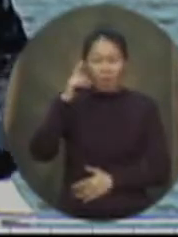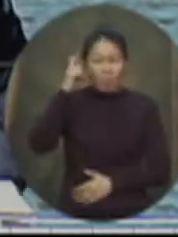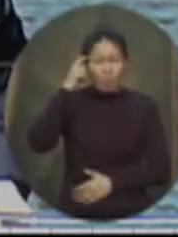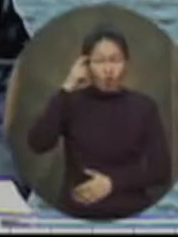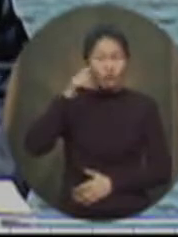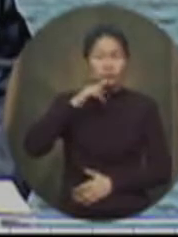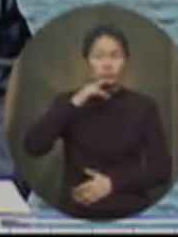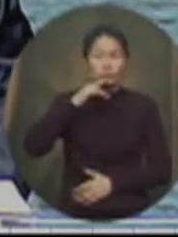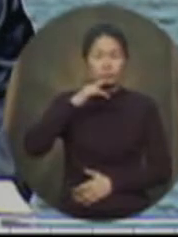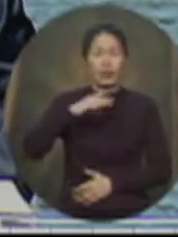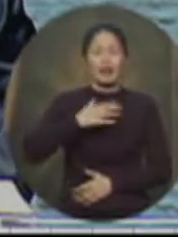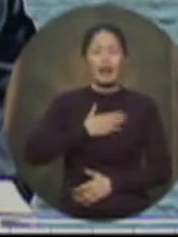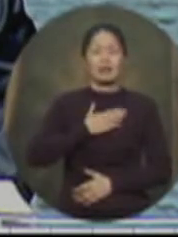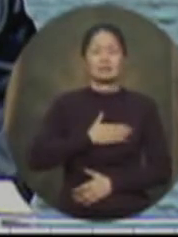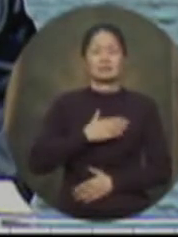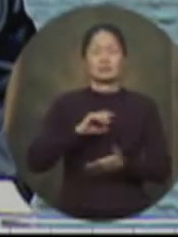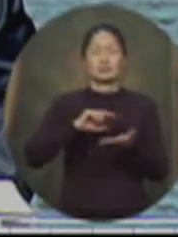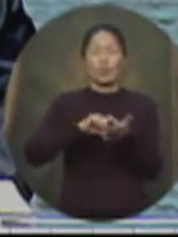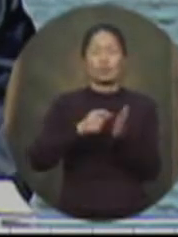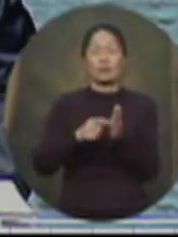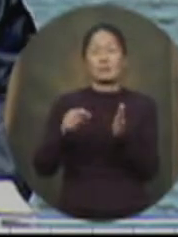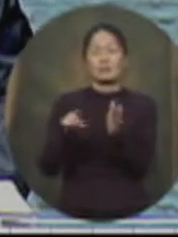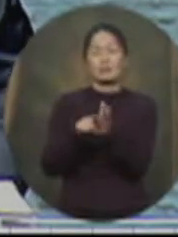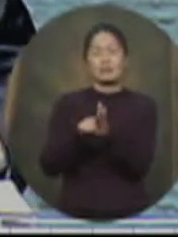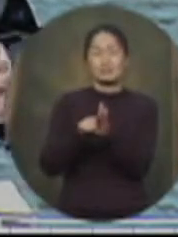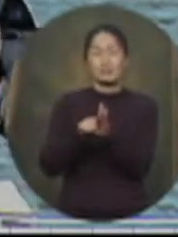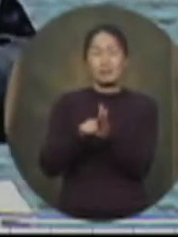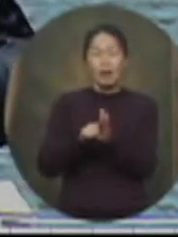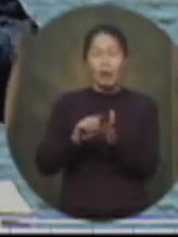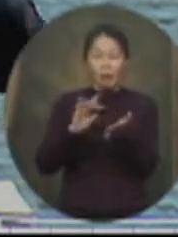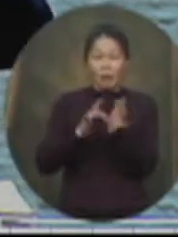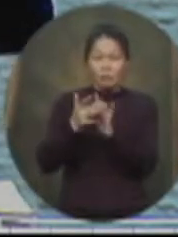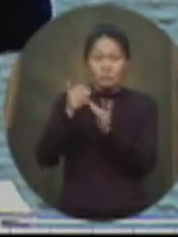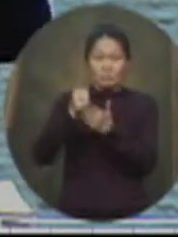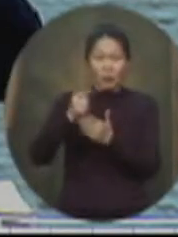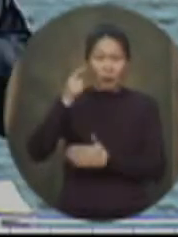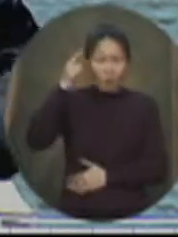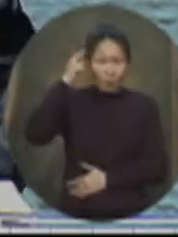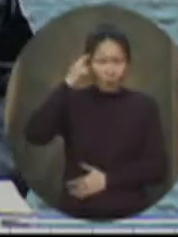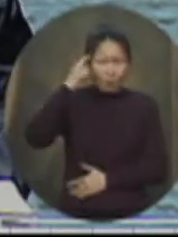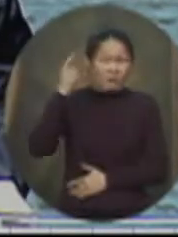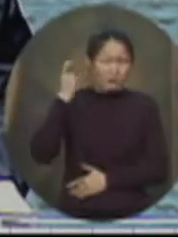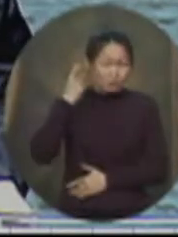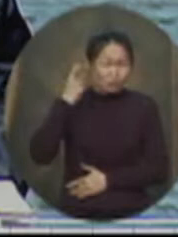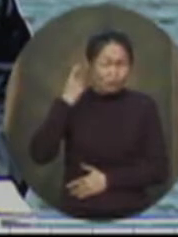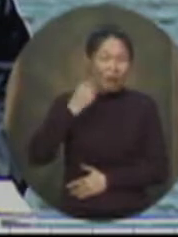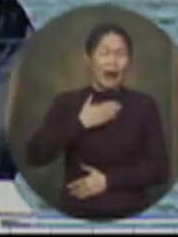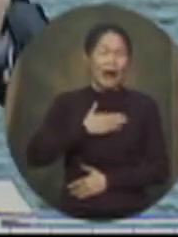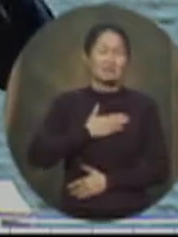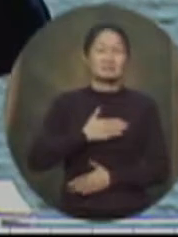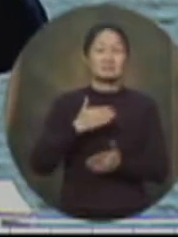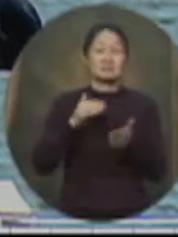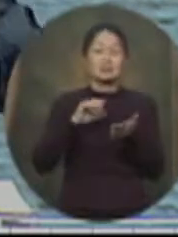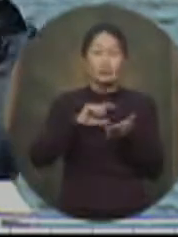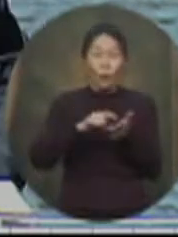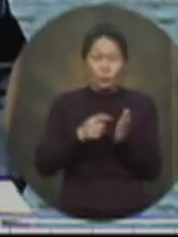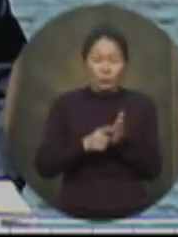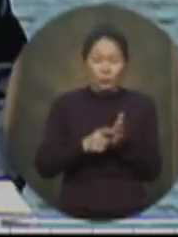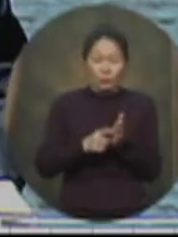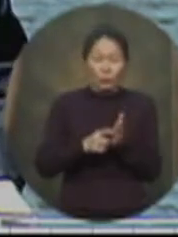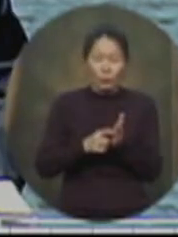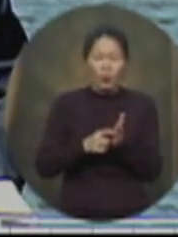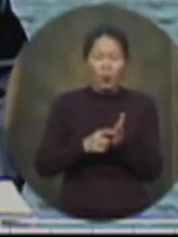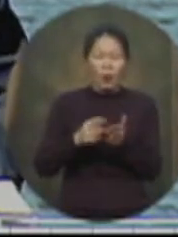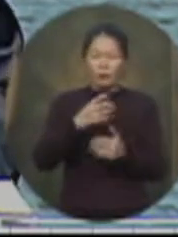아는 정도의 믿음을 가지고 있기 때문에 예수님을 머리로 들어서 아는 믿음 가지고는 염려가 안 맡겨